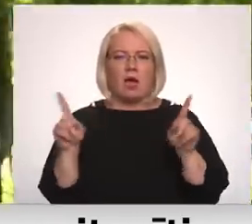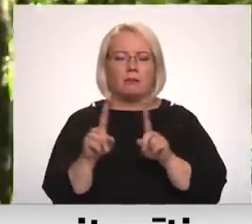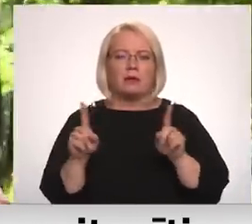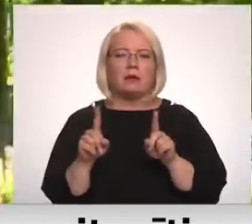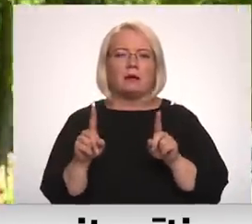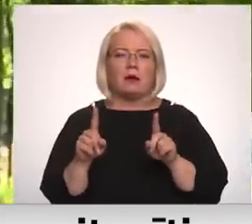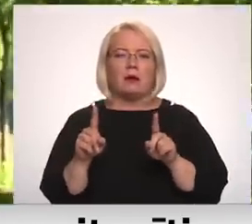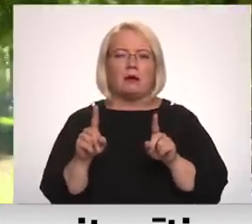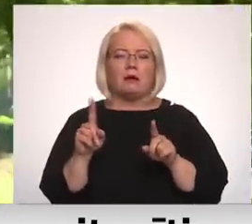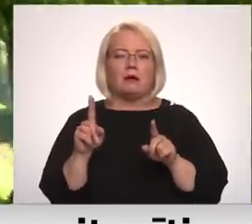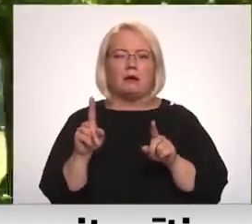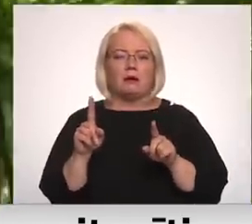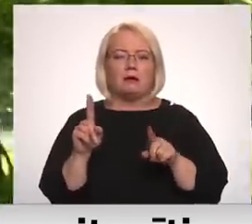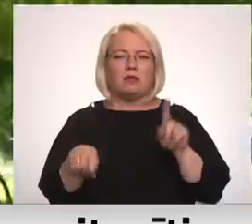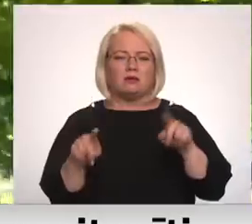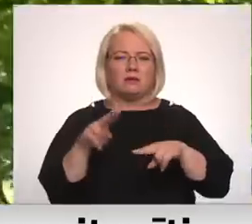vietām ir